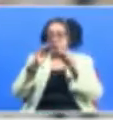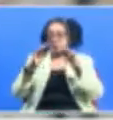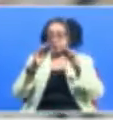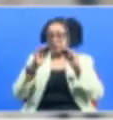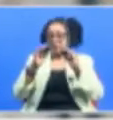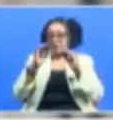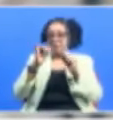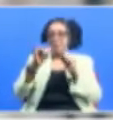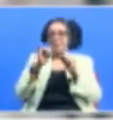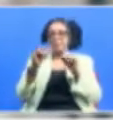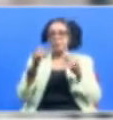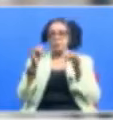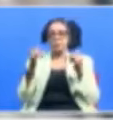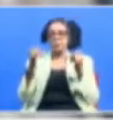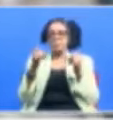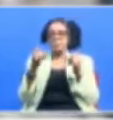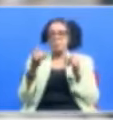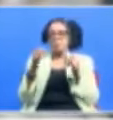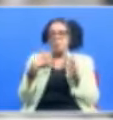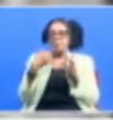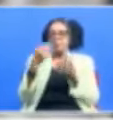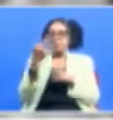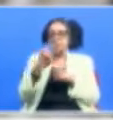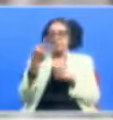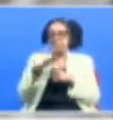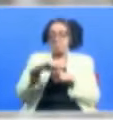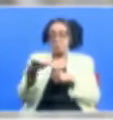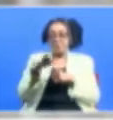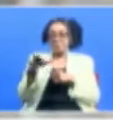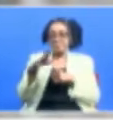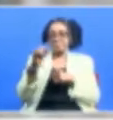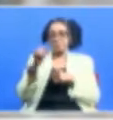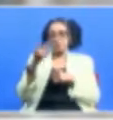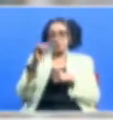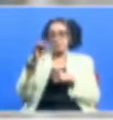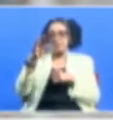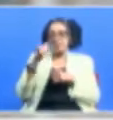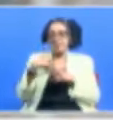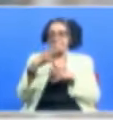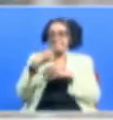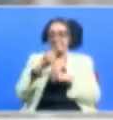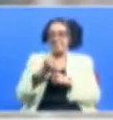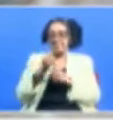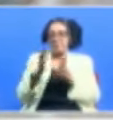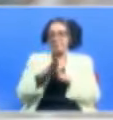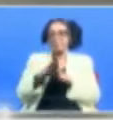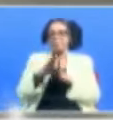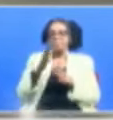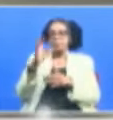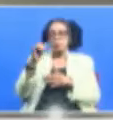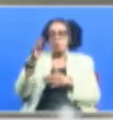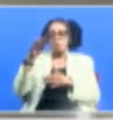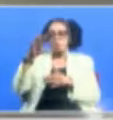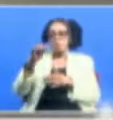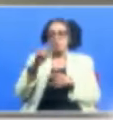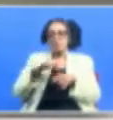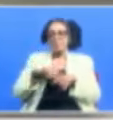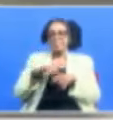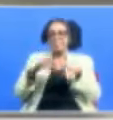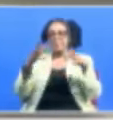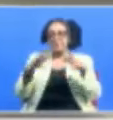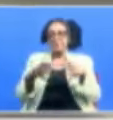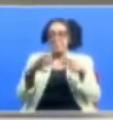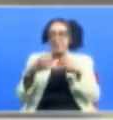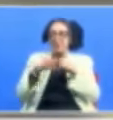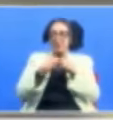yake kwa vyombo vya habari Jumatano asubuhi, Shabana ilionyesha imani yao katika utaalamu wa Omollo wakati timu hiyo inatatizika